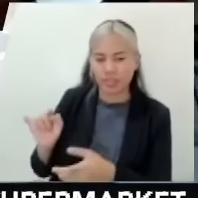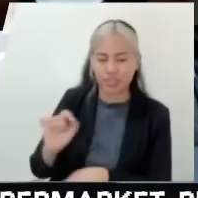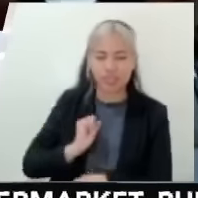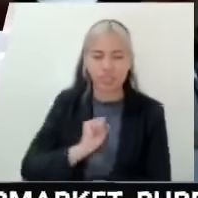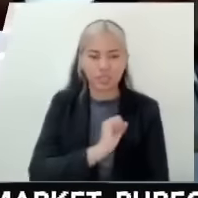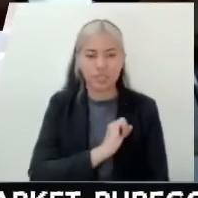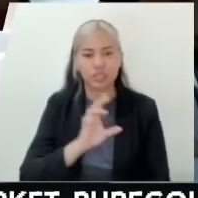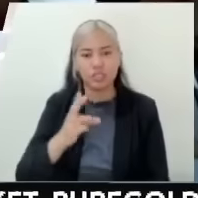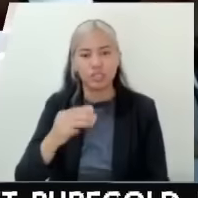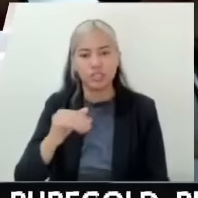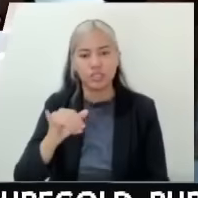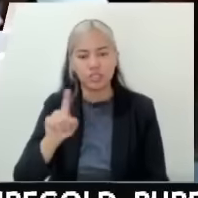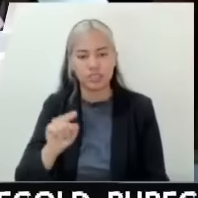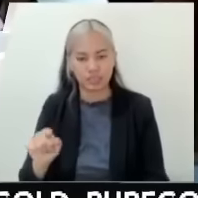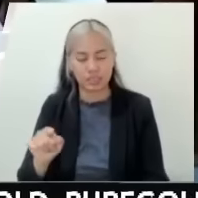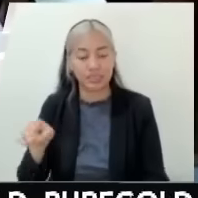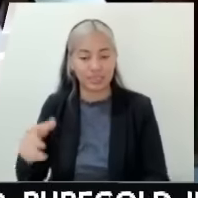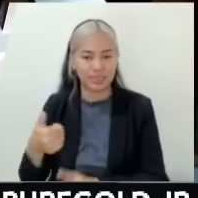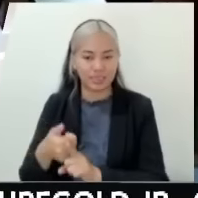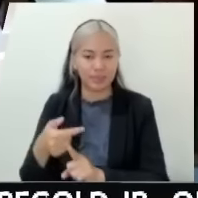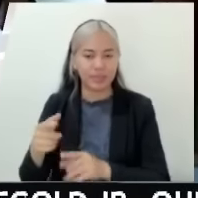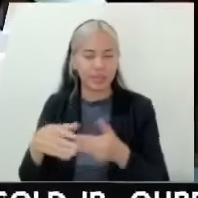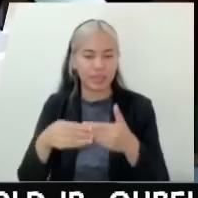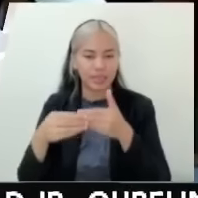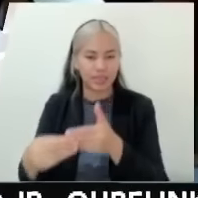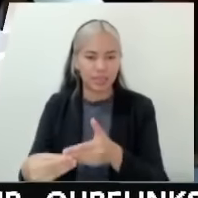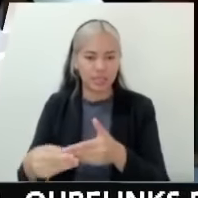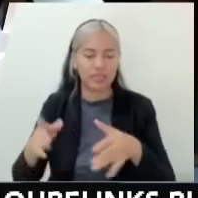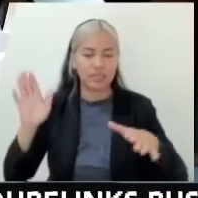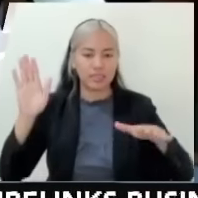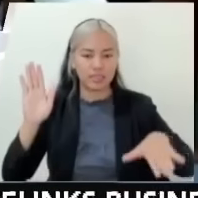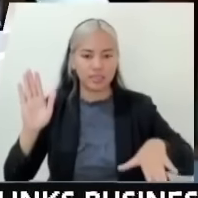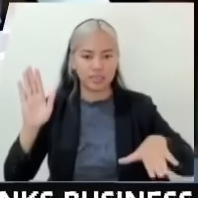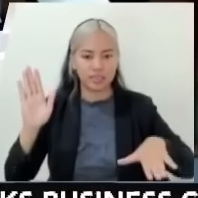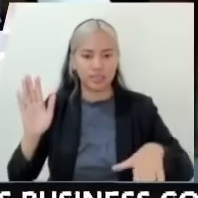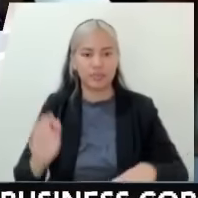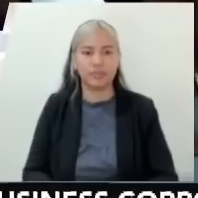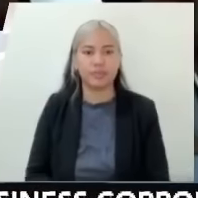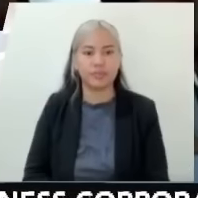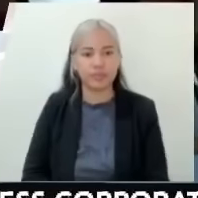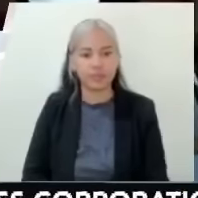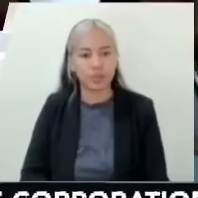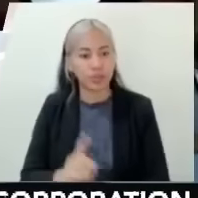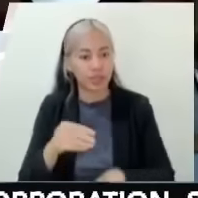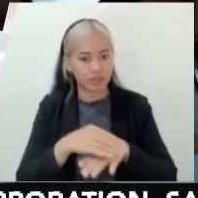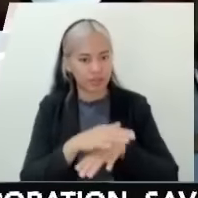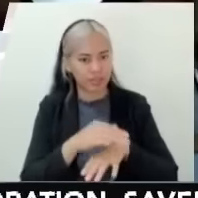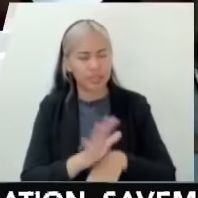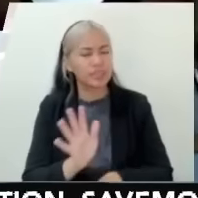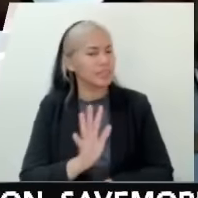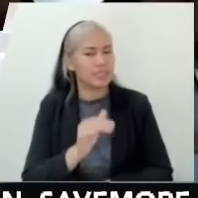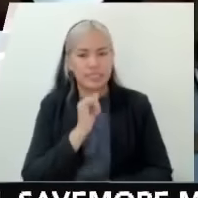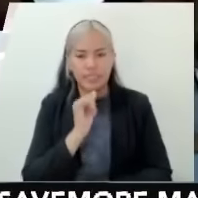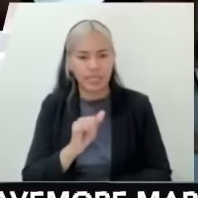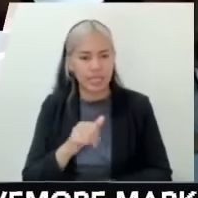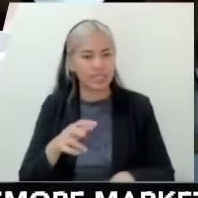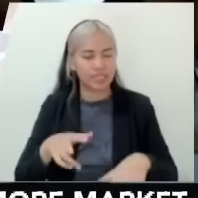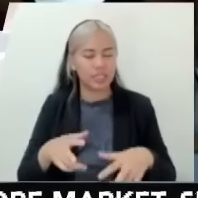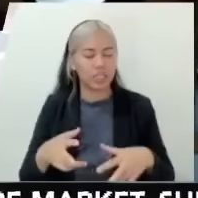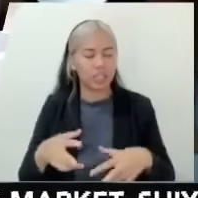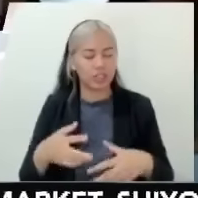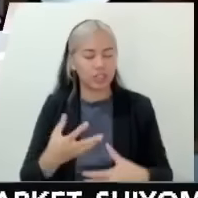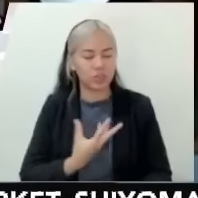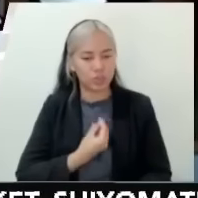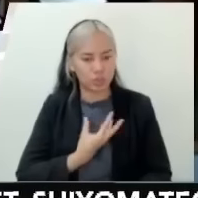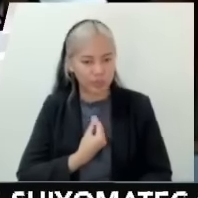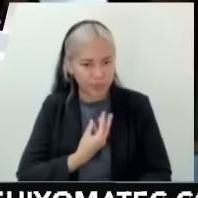Senate President Escudero ang nanguna sa oath-taking. Ang biro niya kay Hart ay huwag daw kabahan. Patunay raw siya na may puso ang Senado. Sabi naman